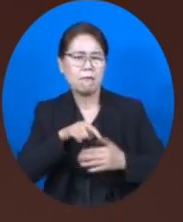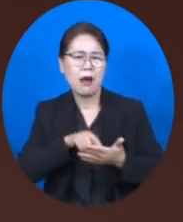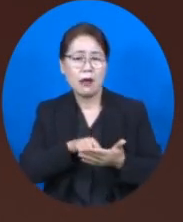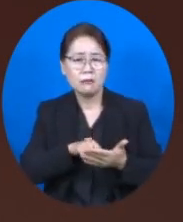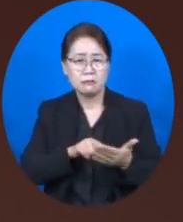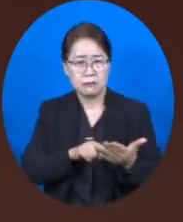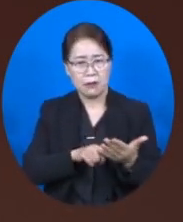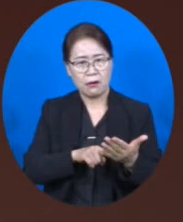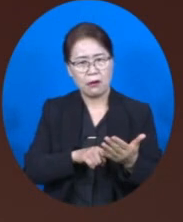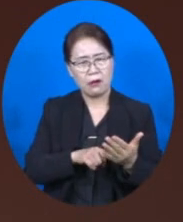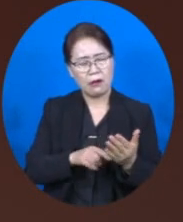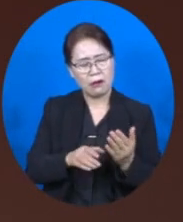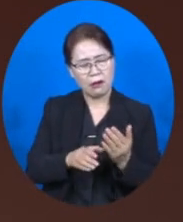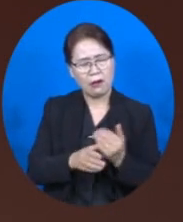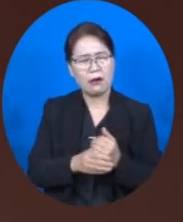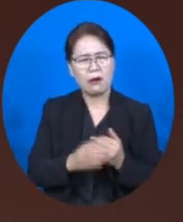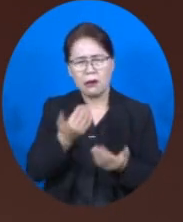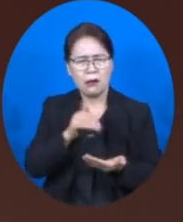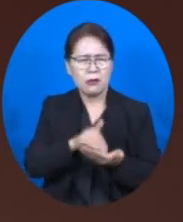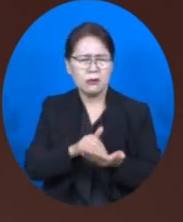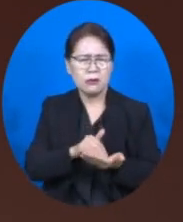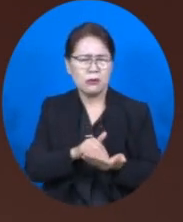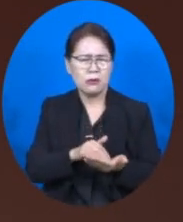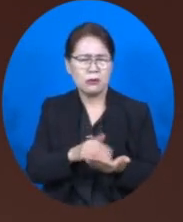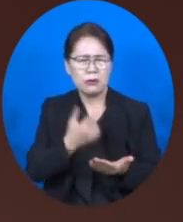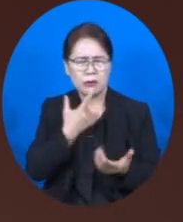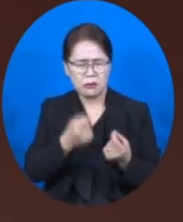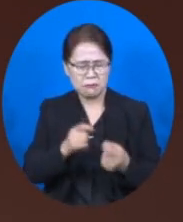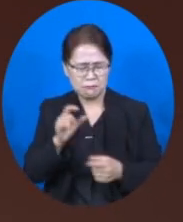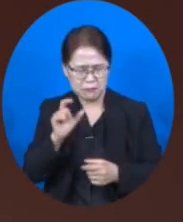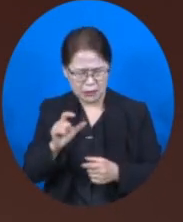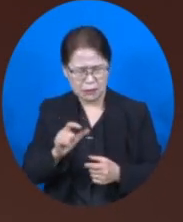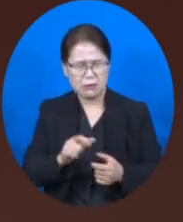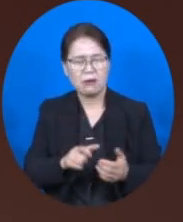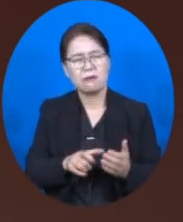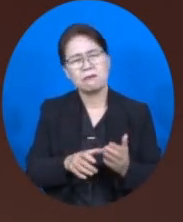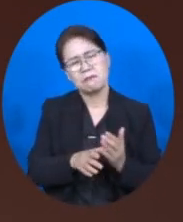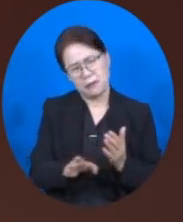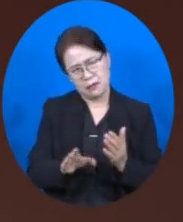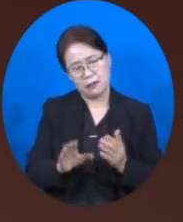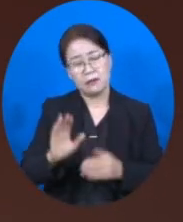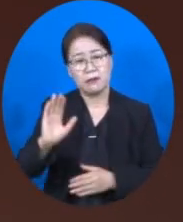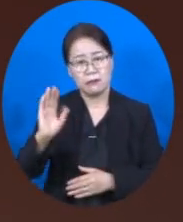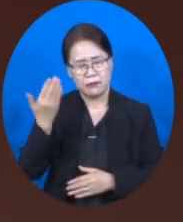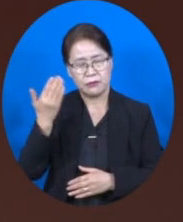말이죠이 돌착파처럼 단단하게 굳어져 있었습니다